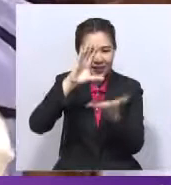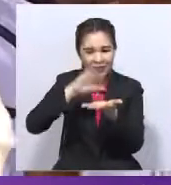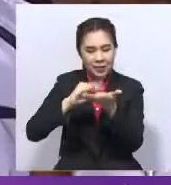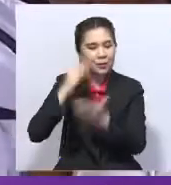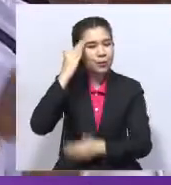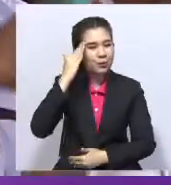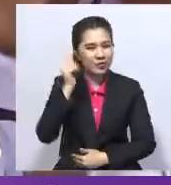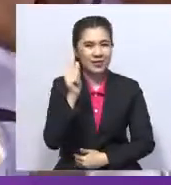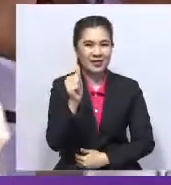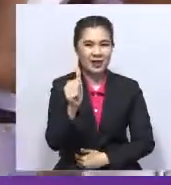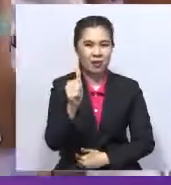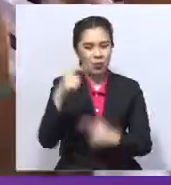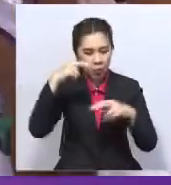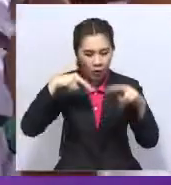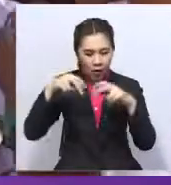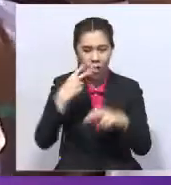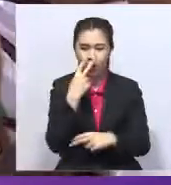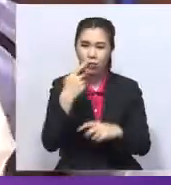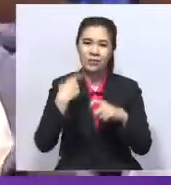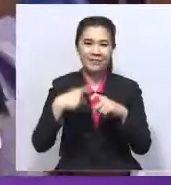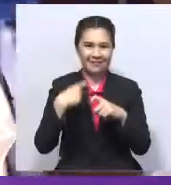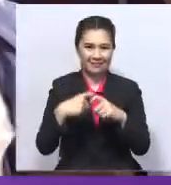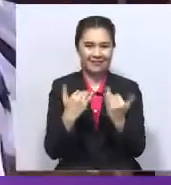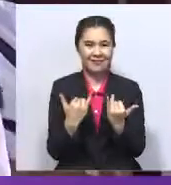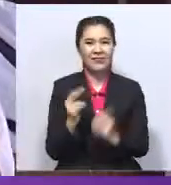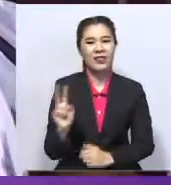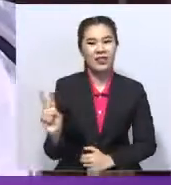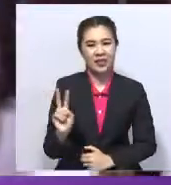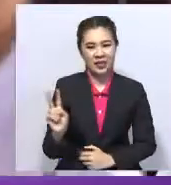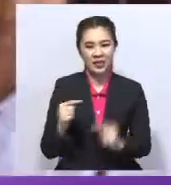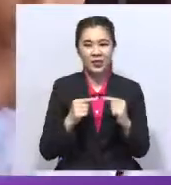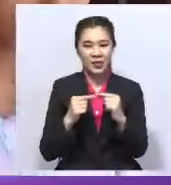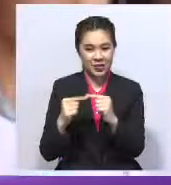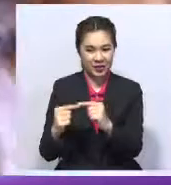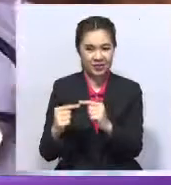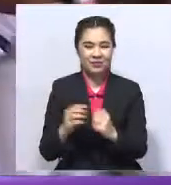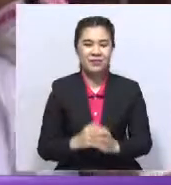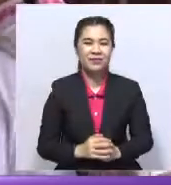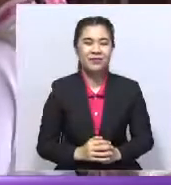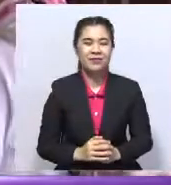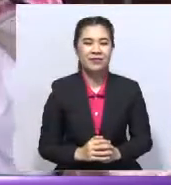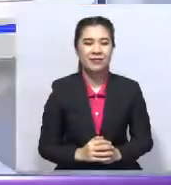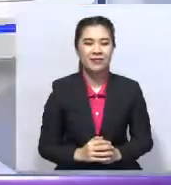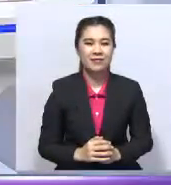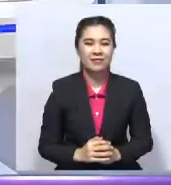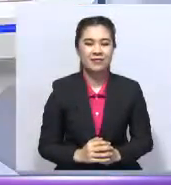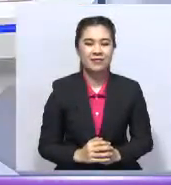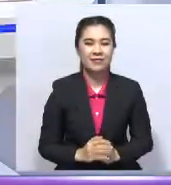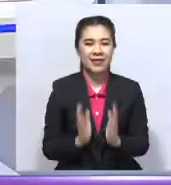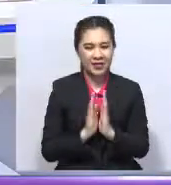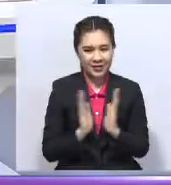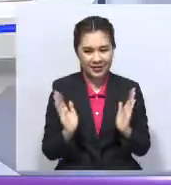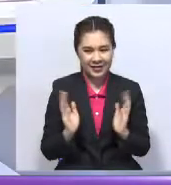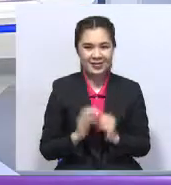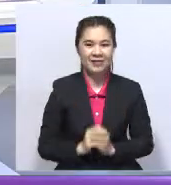เก็บเอาไว้ครับเพราะว่าหาชมได้ยากเหลือเกินครับช่วงนี้กลับไปที่คุณสถานุและคุณศิริลักษณ์ครับ ขอบคุณ